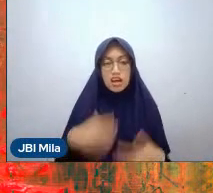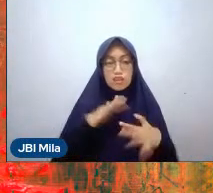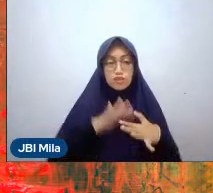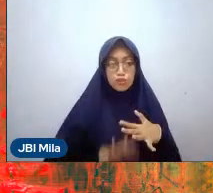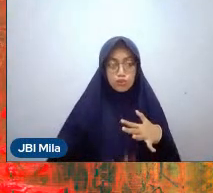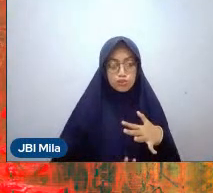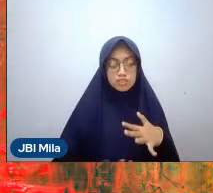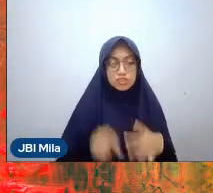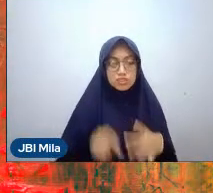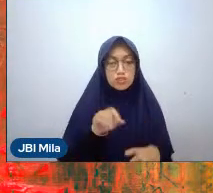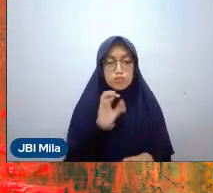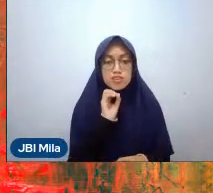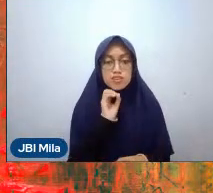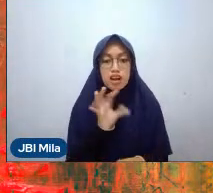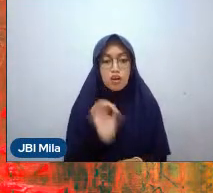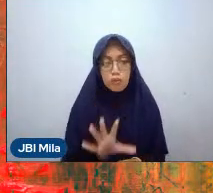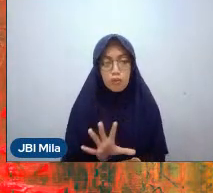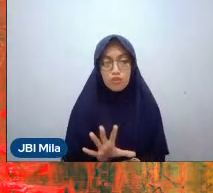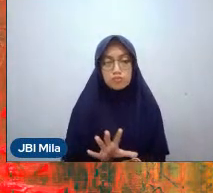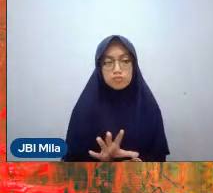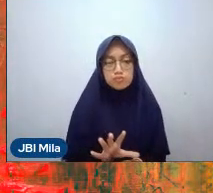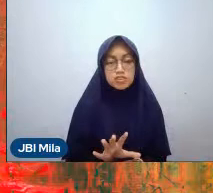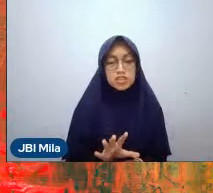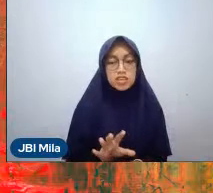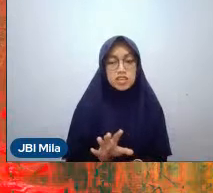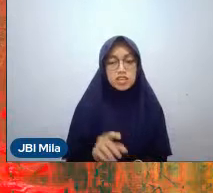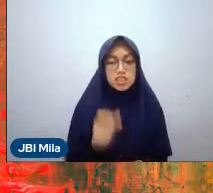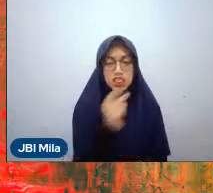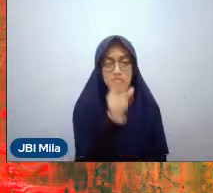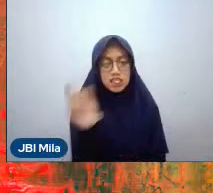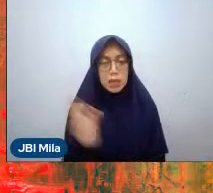setiap anak itu akan berbeda cara dia